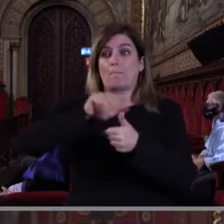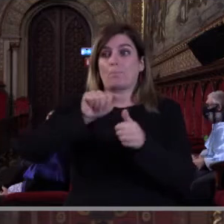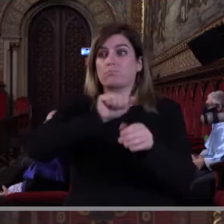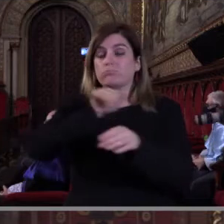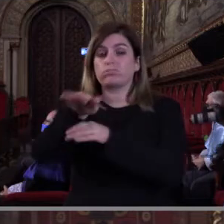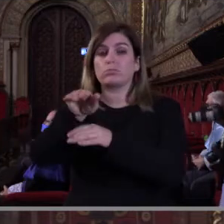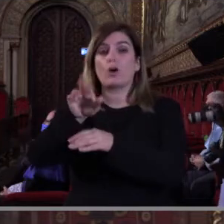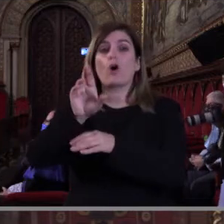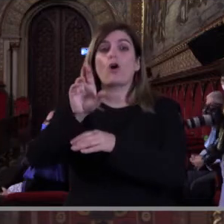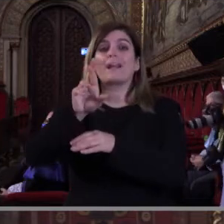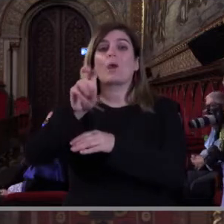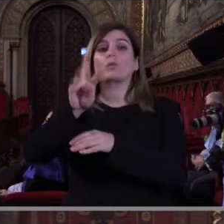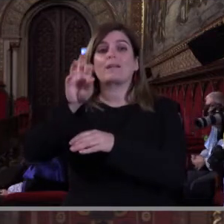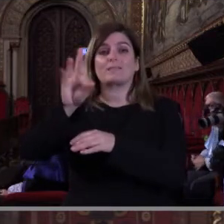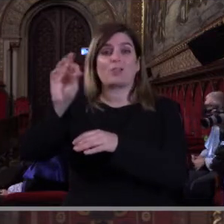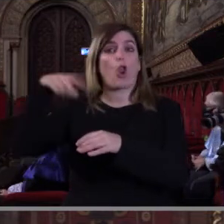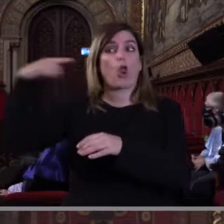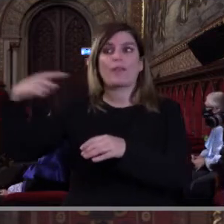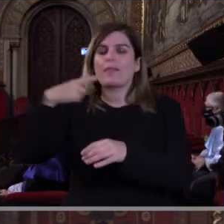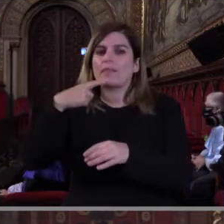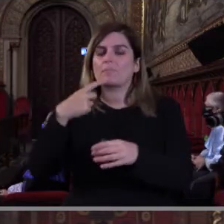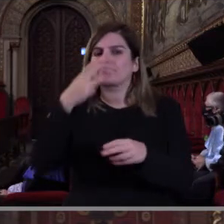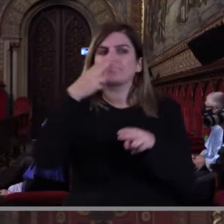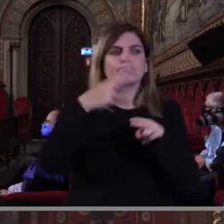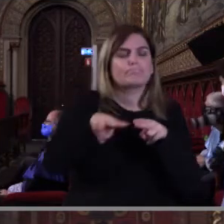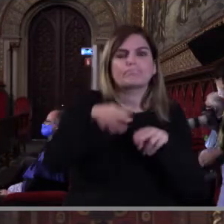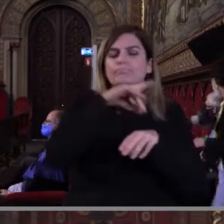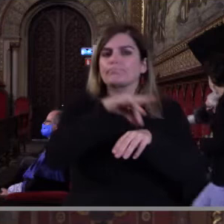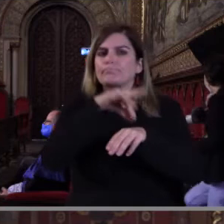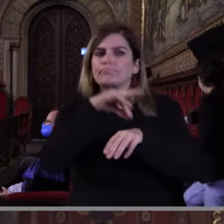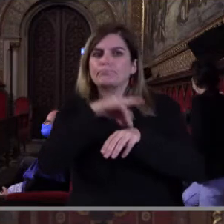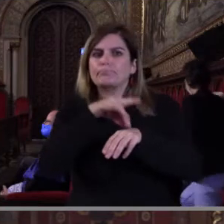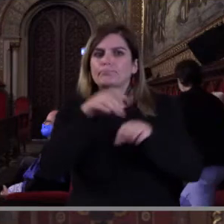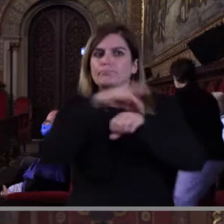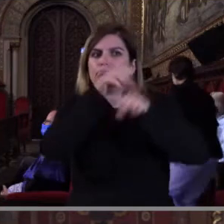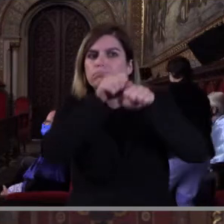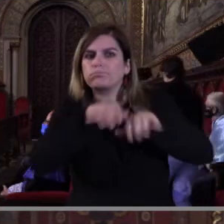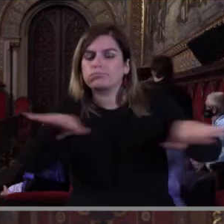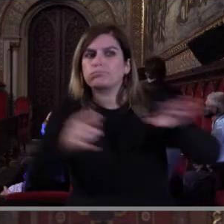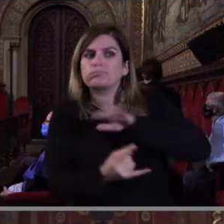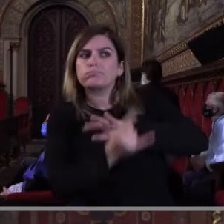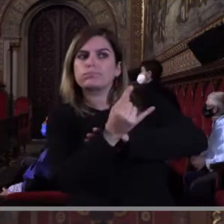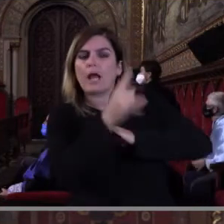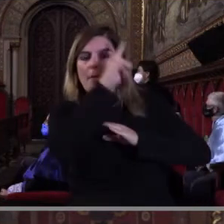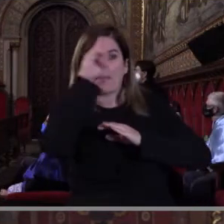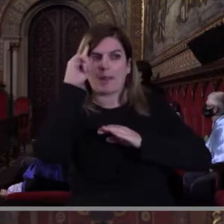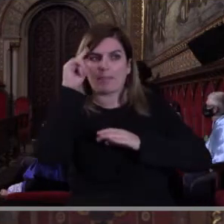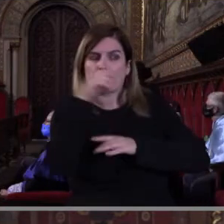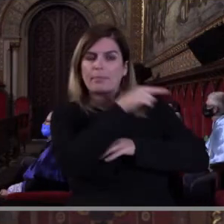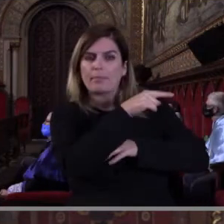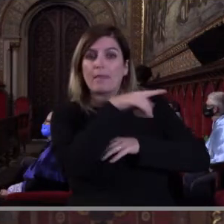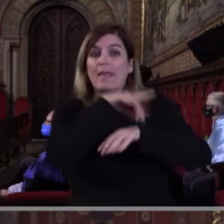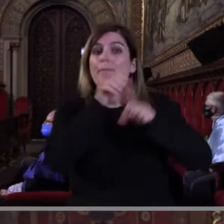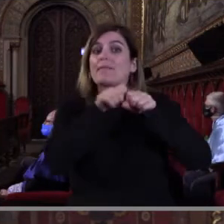de Reuters a Londres que deia: "Una estranya forma de malaltia de caràcter epidèmic ha aparegut a Madrid.